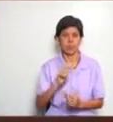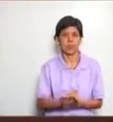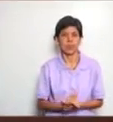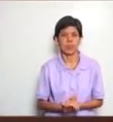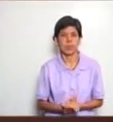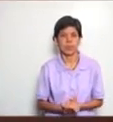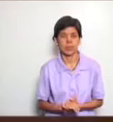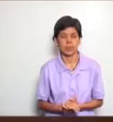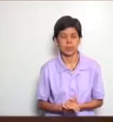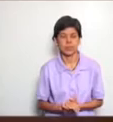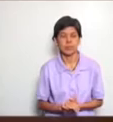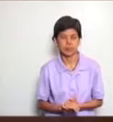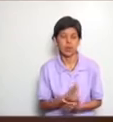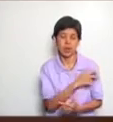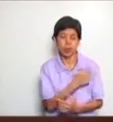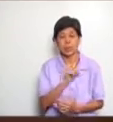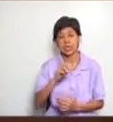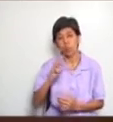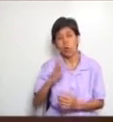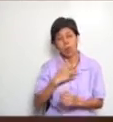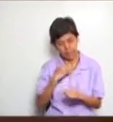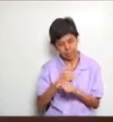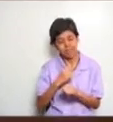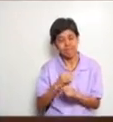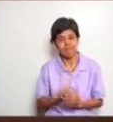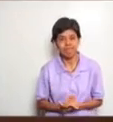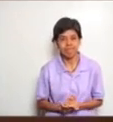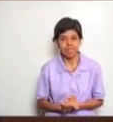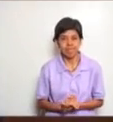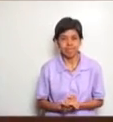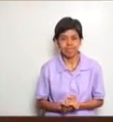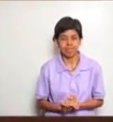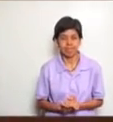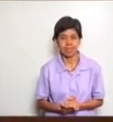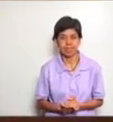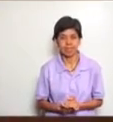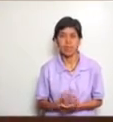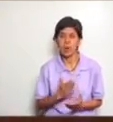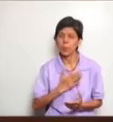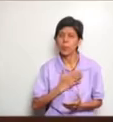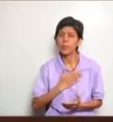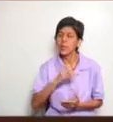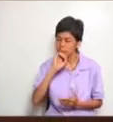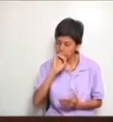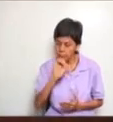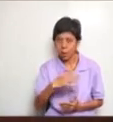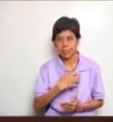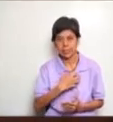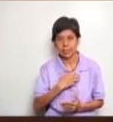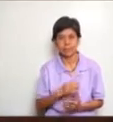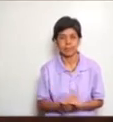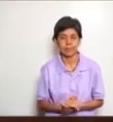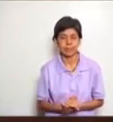ฮ ตหมอสีวงหวานนะ กับกล่มทเราจัดอยู่ เอาล่ครับตรงรุม ผมกระบเดนอย่ี้นะครับ